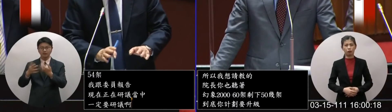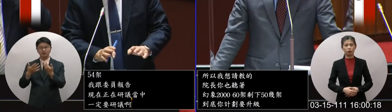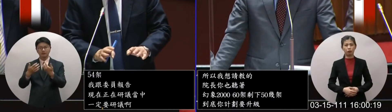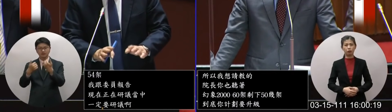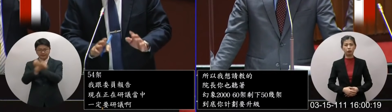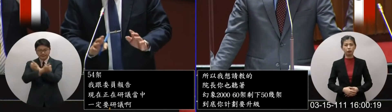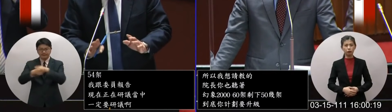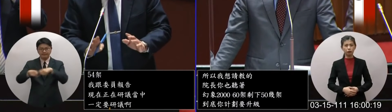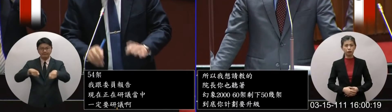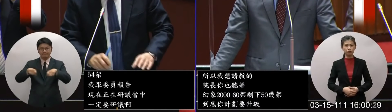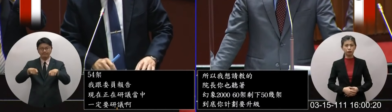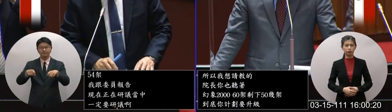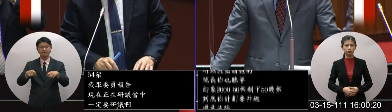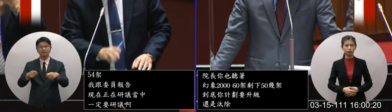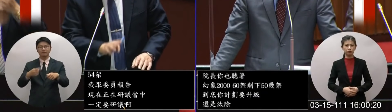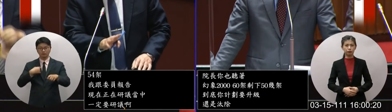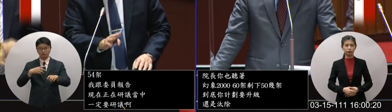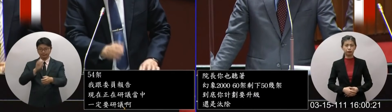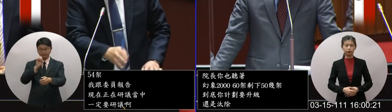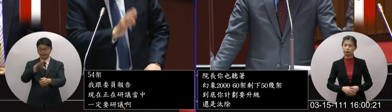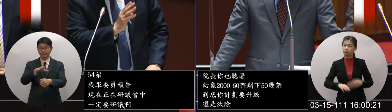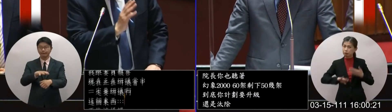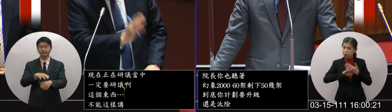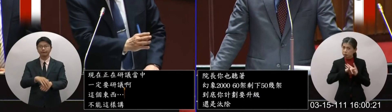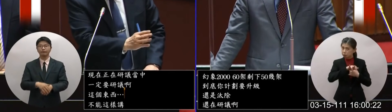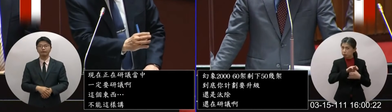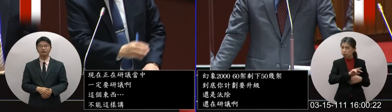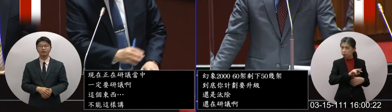取代啊，这我先跟委员报告。 其他机种